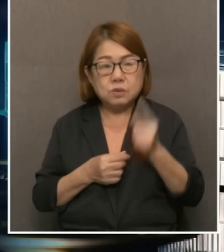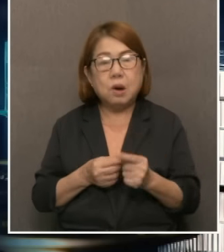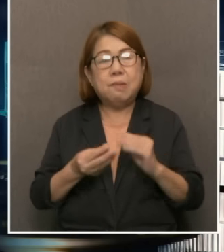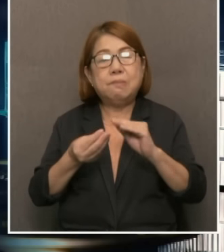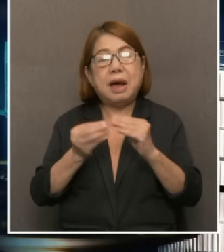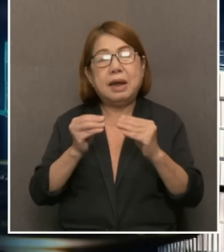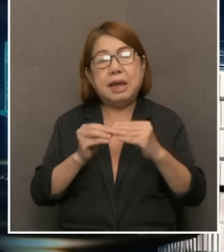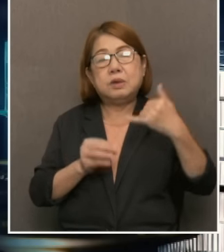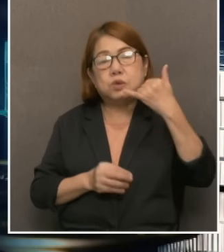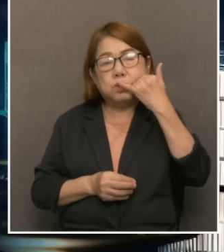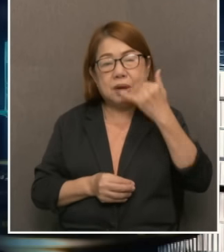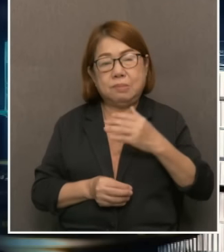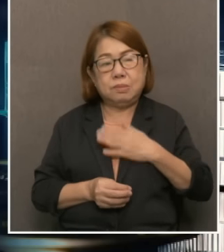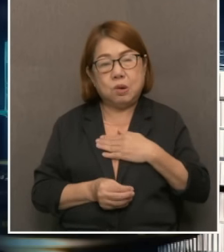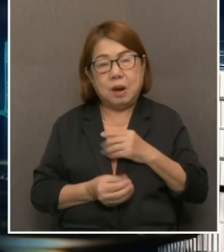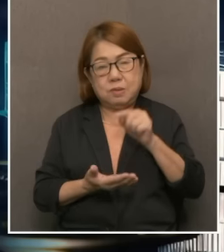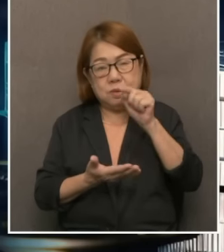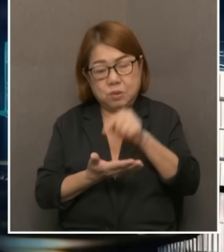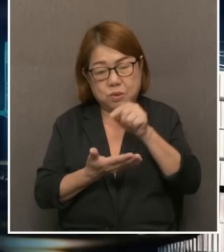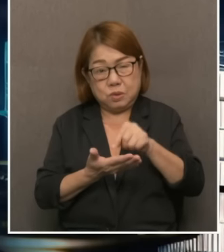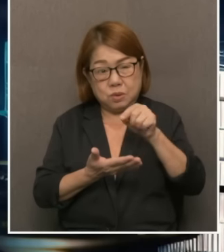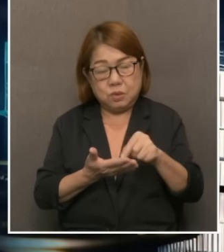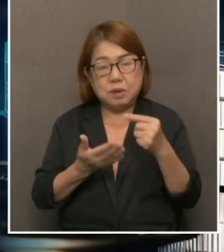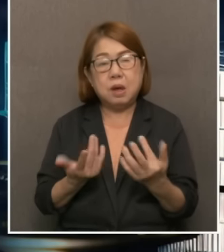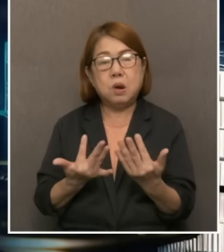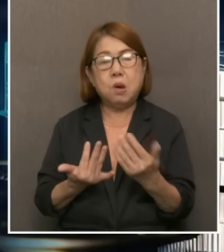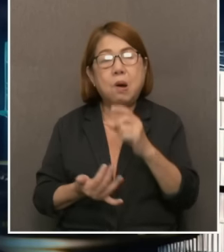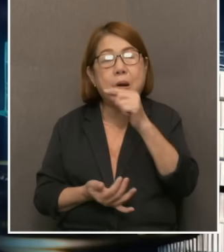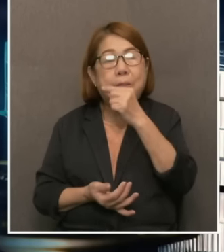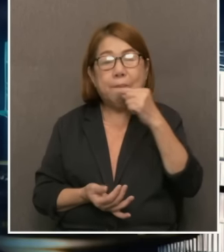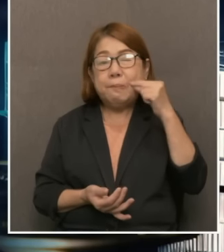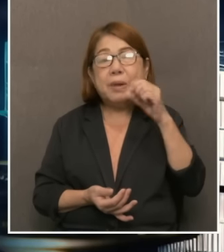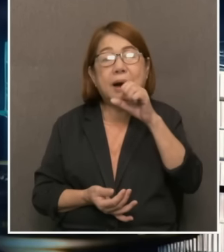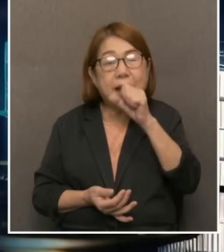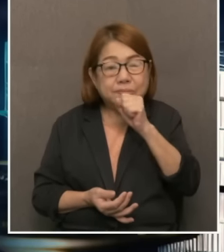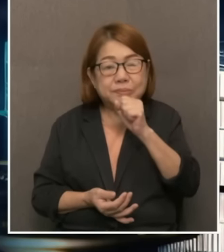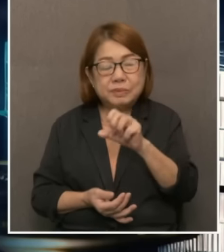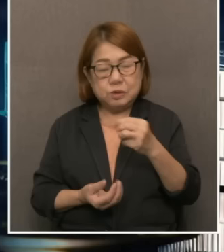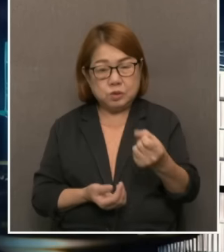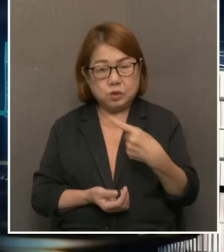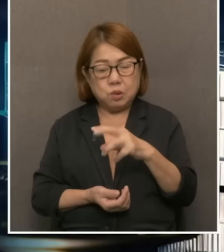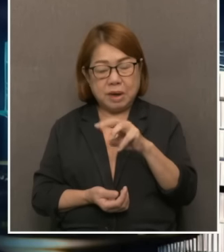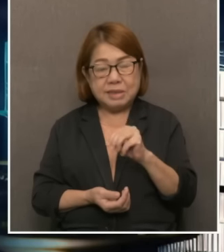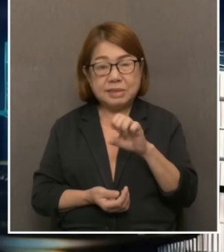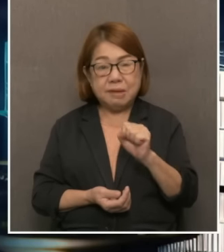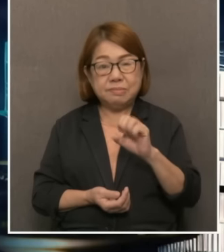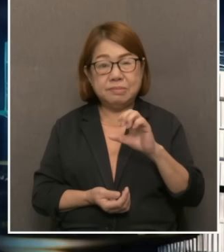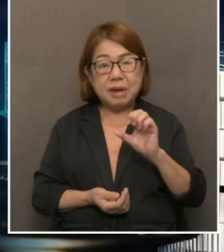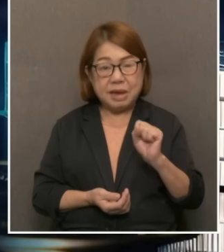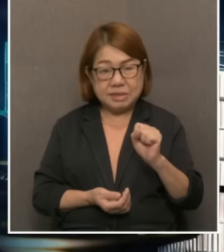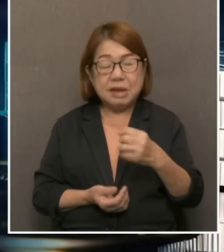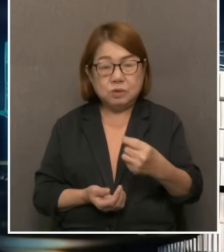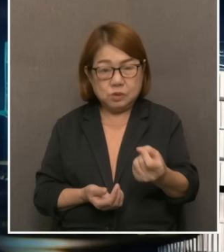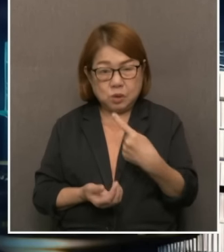รศัพท์มือถือของเราเข้าไปนะคะจากนั้นรอรหัสทาง SMSจากนั้นให้กรอกเบอร์โทรศัพท์มือถือเ